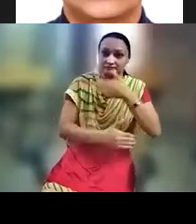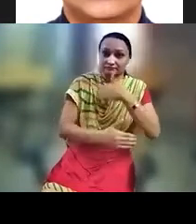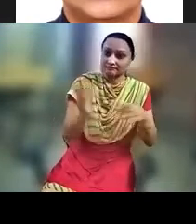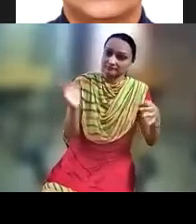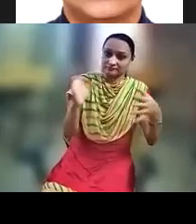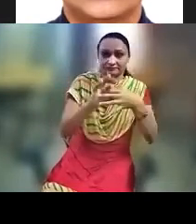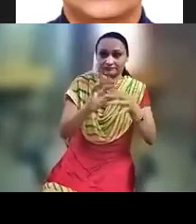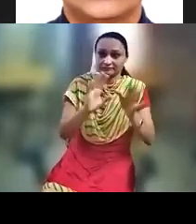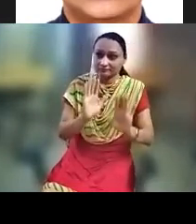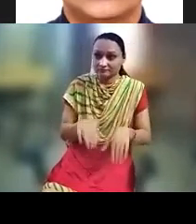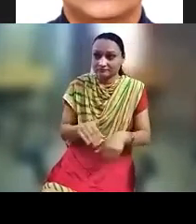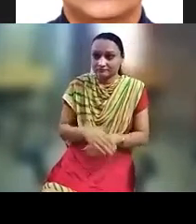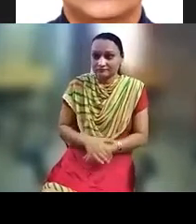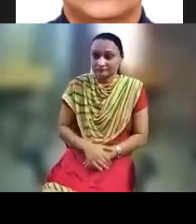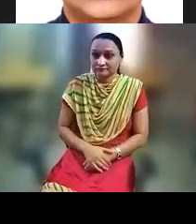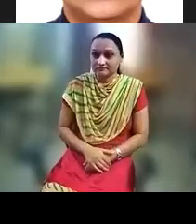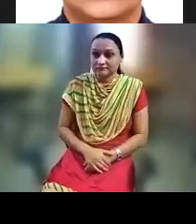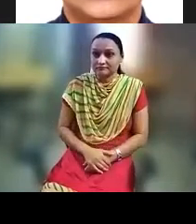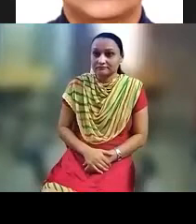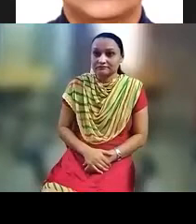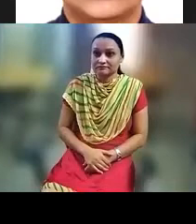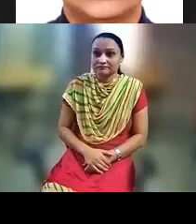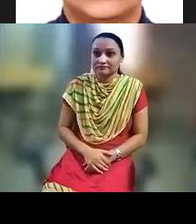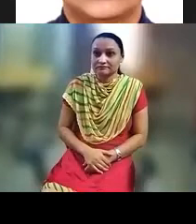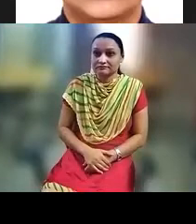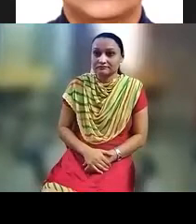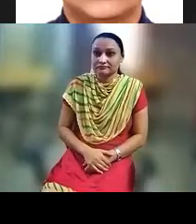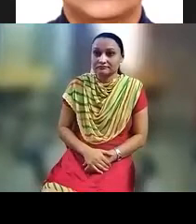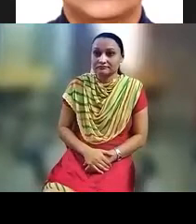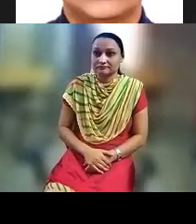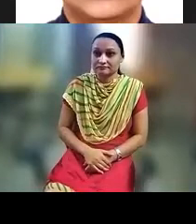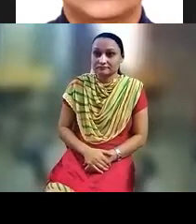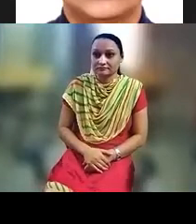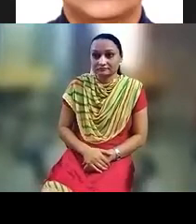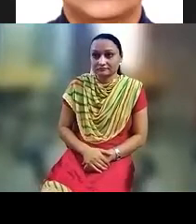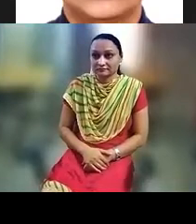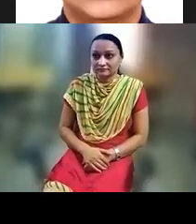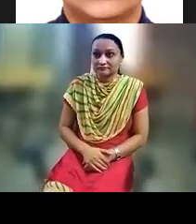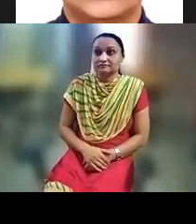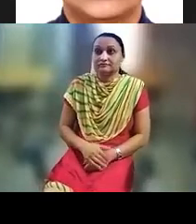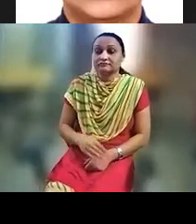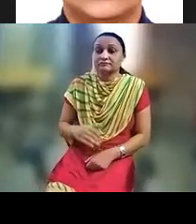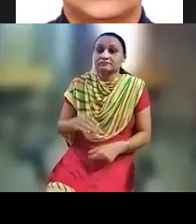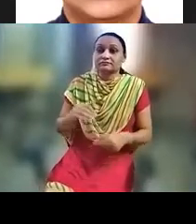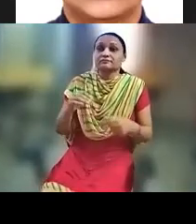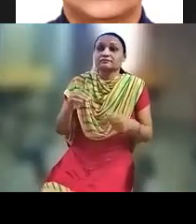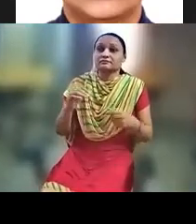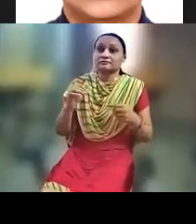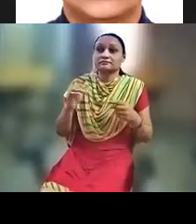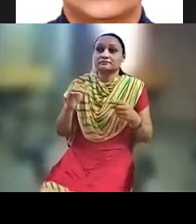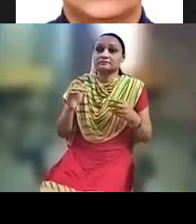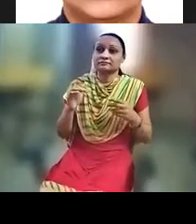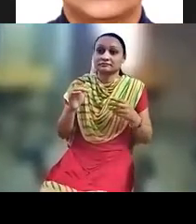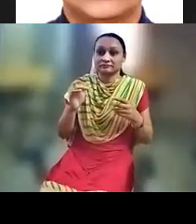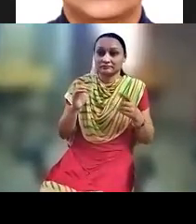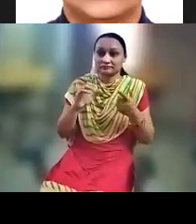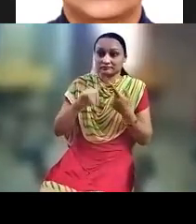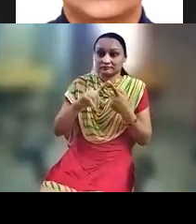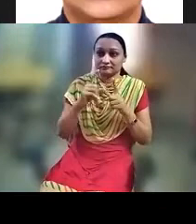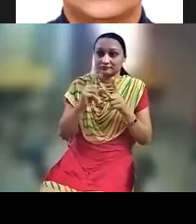हूँ. और तो उस तरह से, और एजुकेशन के अंदर मैं क्योंकि ग्रिड की जॉइंट डायरेक्टर हूँ